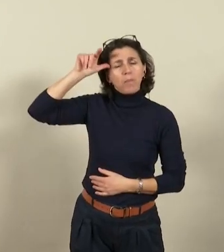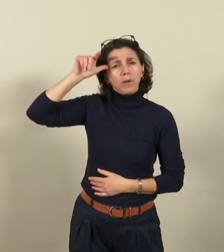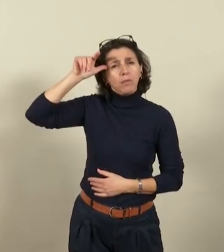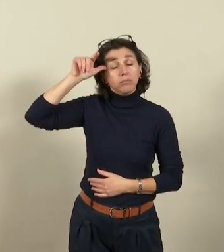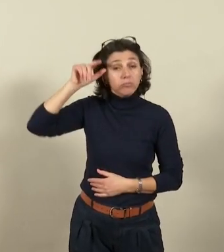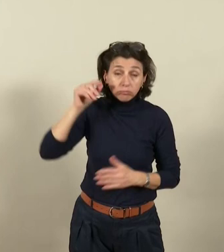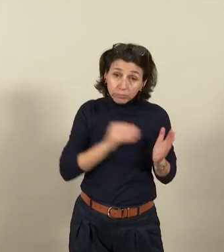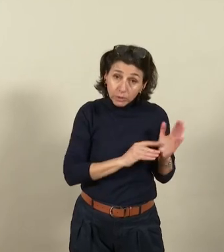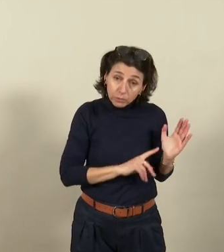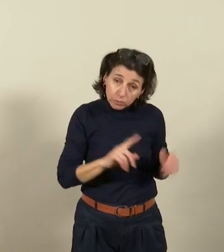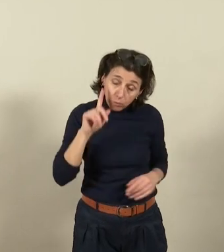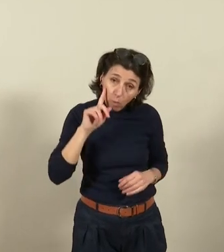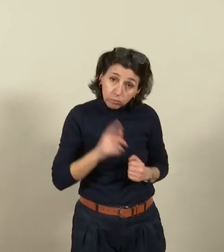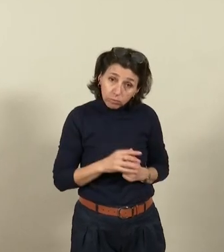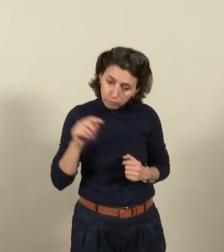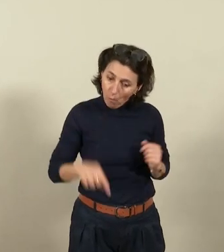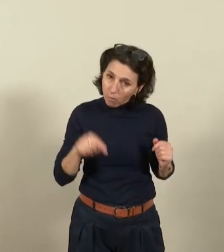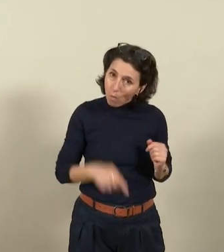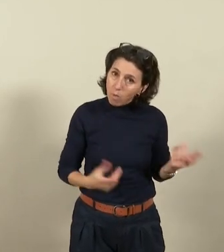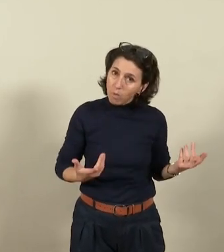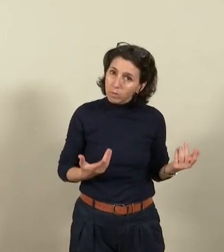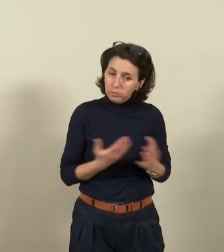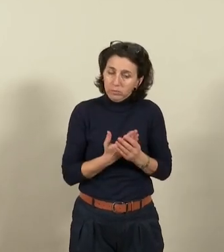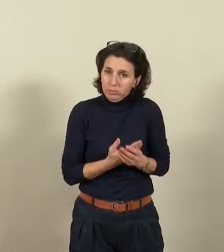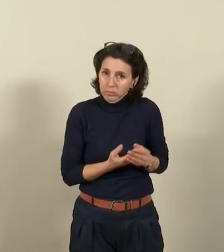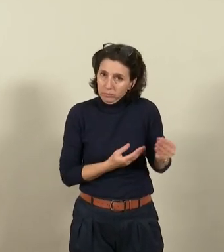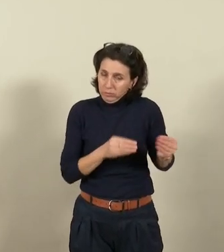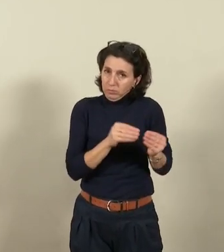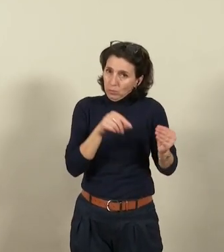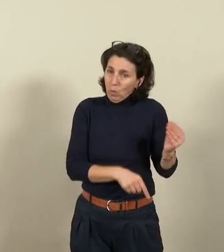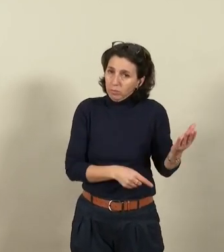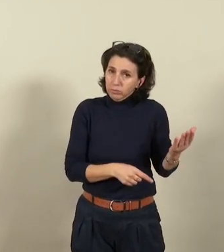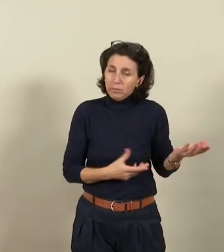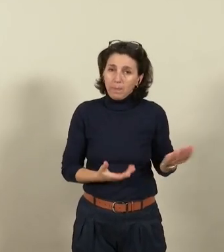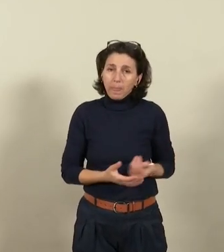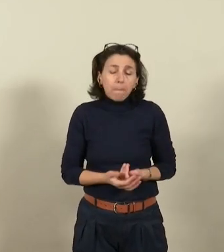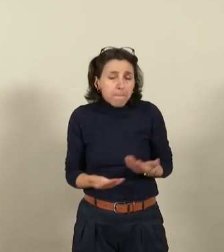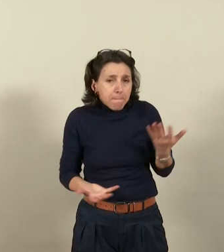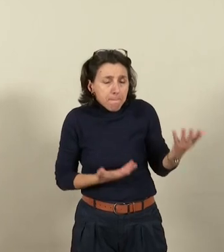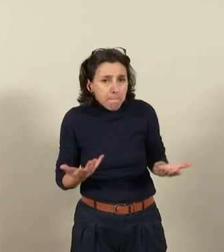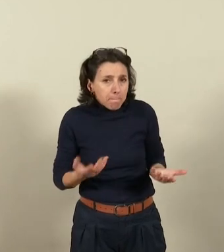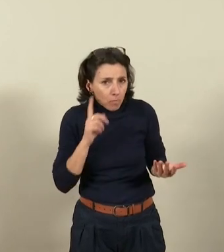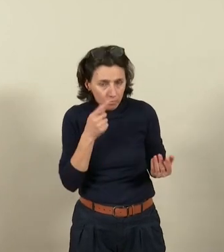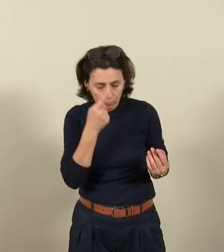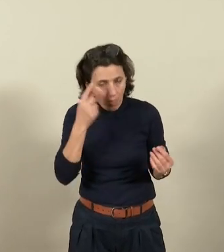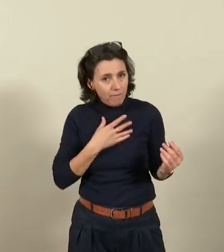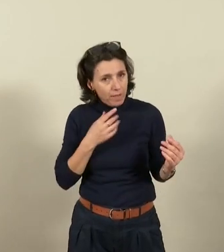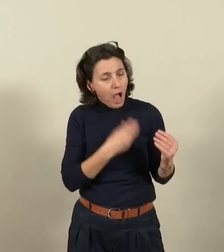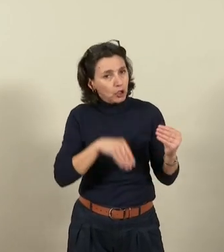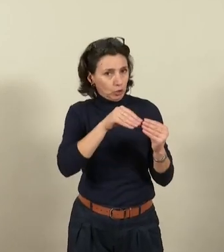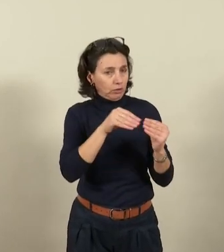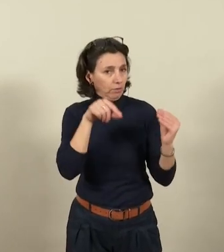mentionné dans les documents à fournir euh donc euh je pense qu'il faudrait l'ajouter